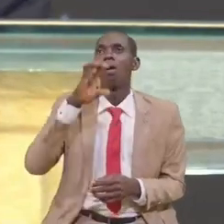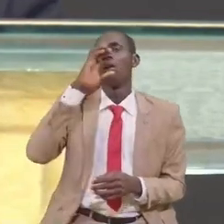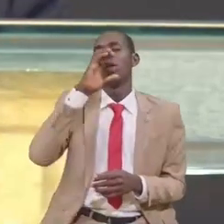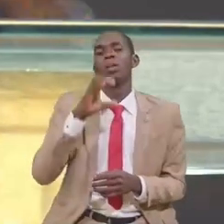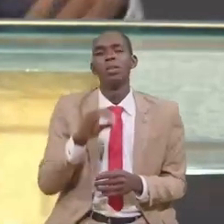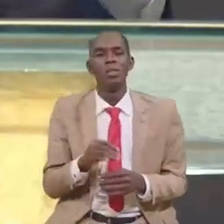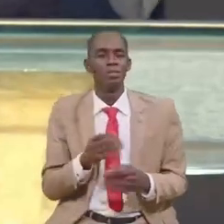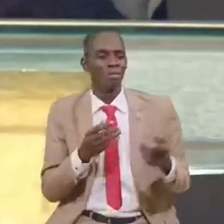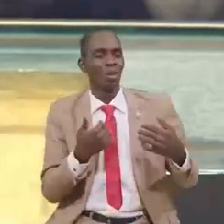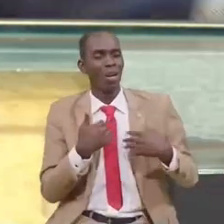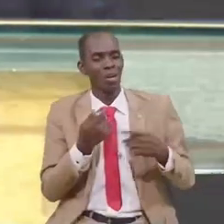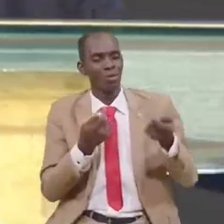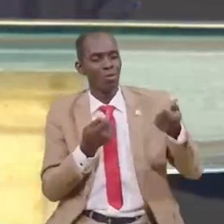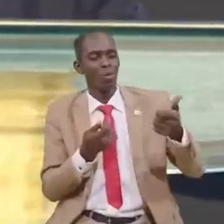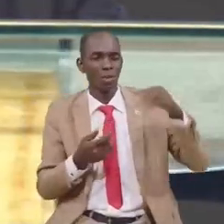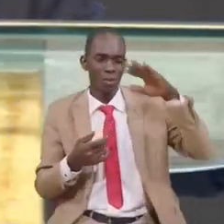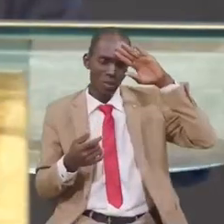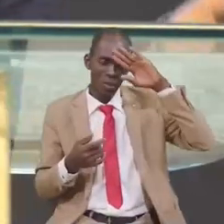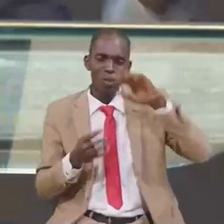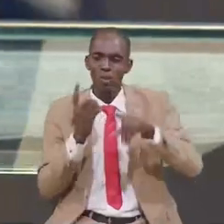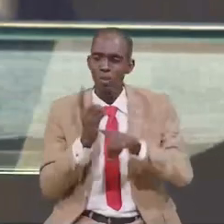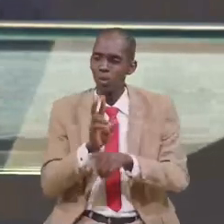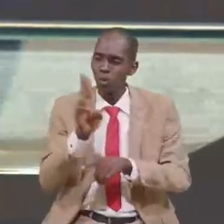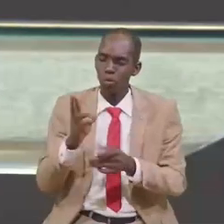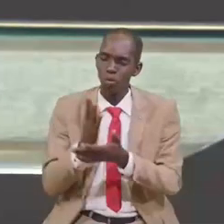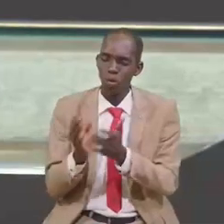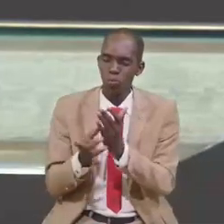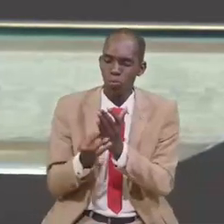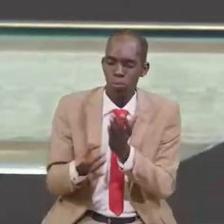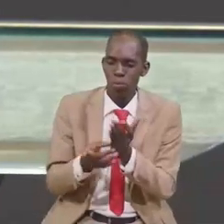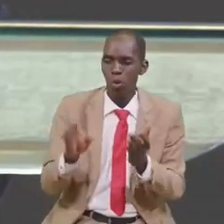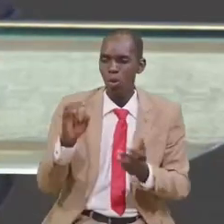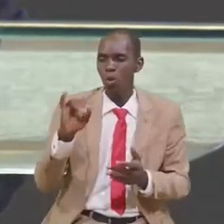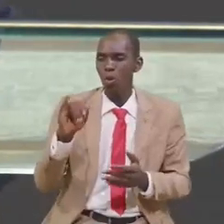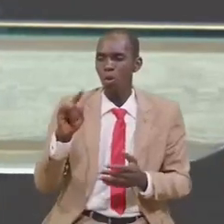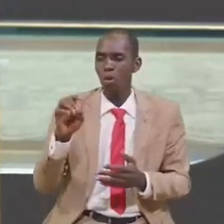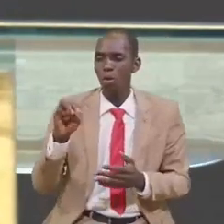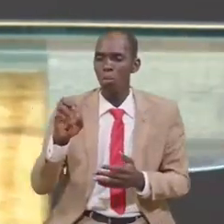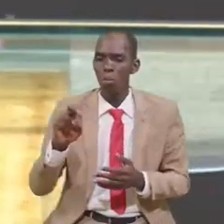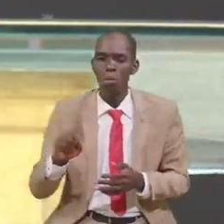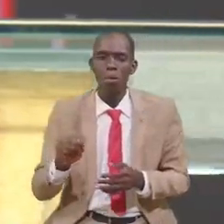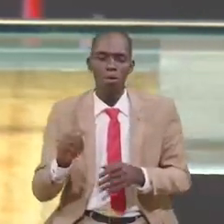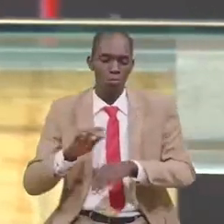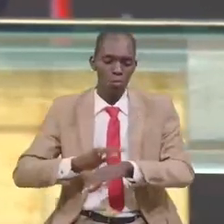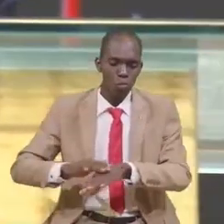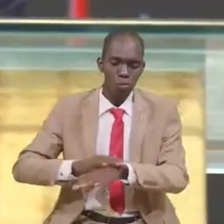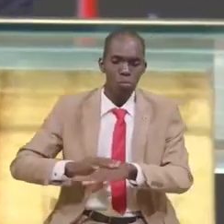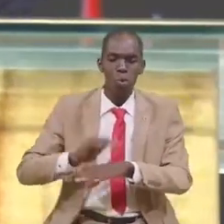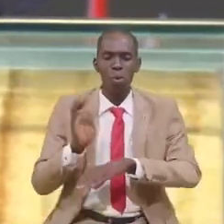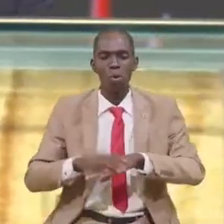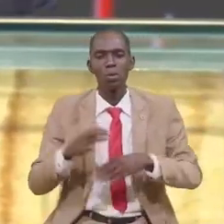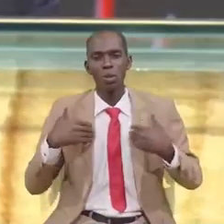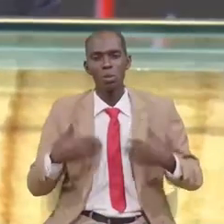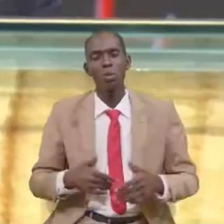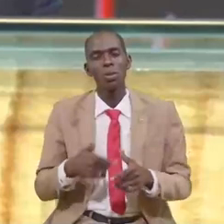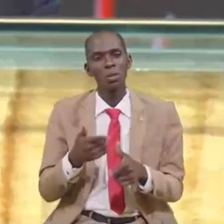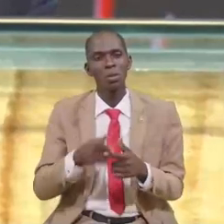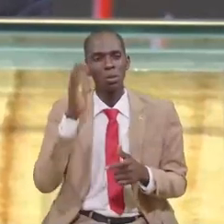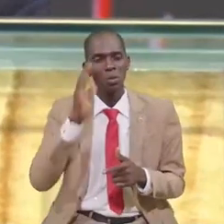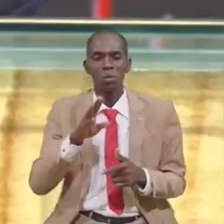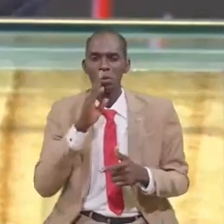état. Non, fièvre, non, il faut seulement passer une pommade, couvre-toi, tu iras bien. Parfois,